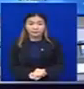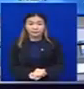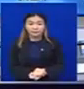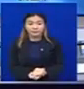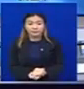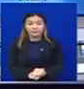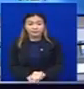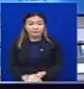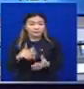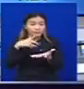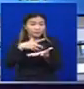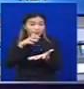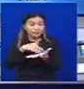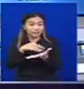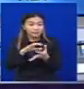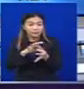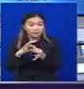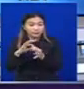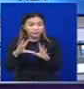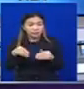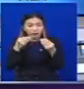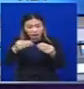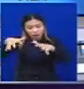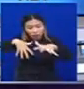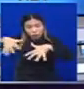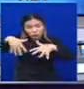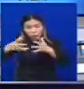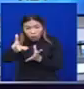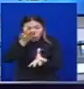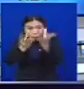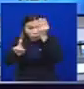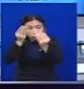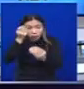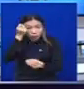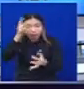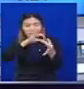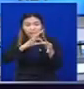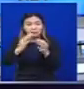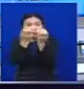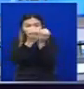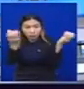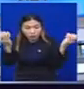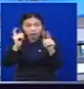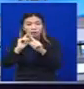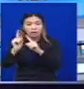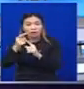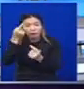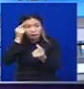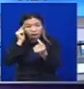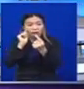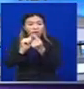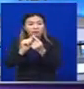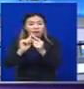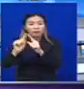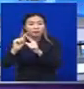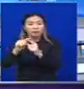ดังนั้นนะคะช่วงนี้ก็ถือว่าเป็นการเตรียมความพร้อมที่จะให้ประชาชนเข้าใจในเนื้อหาสาระของร่างรัฐธรรมนูญนะคะโดยทุกคนก็สามารถไปอ่านได้